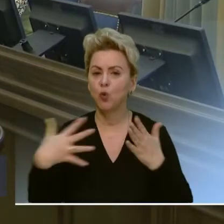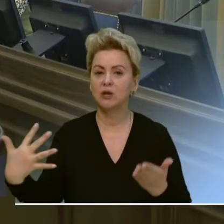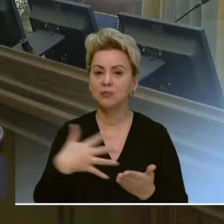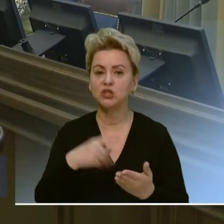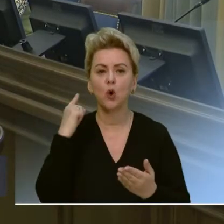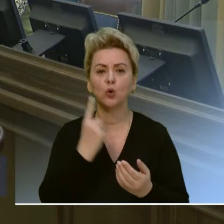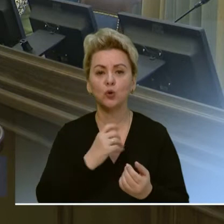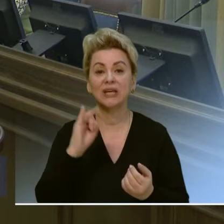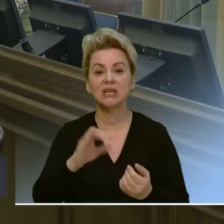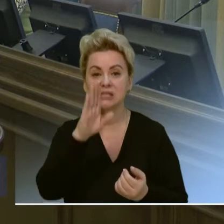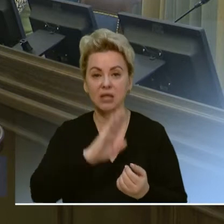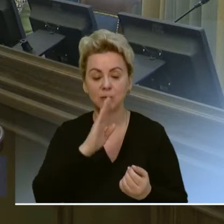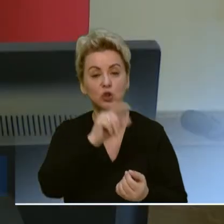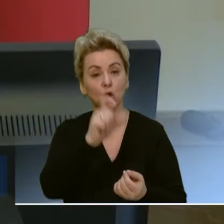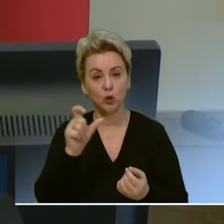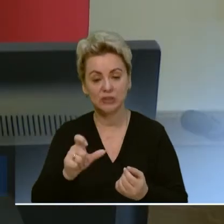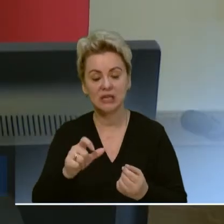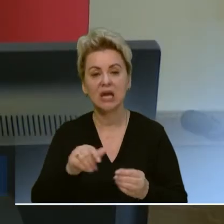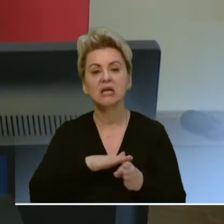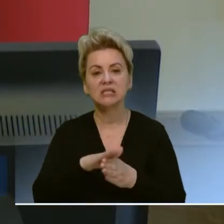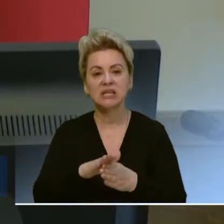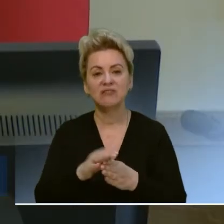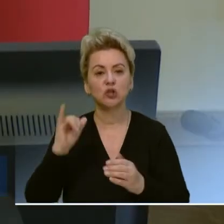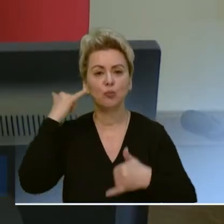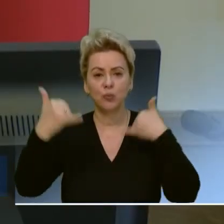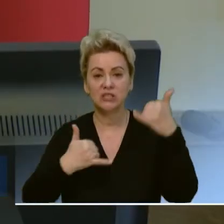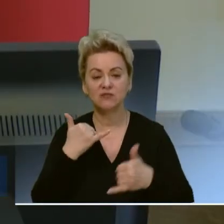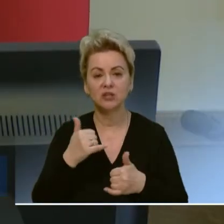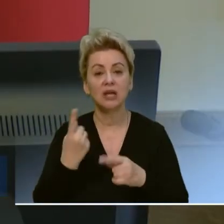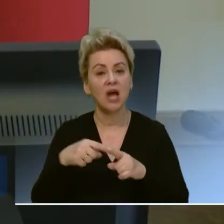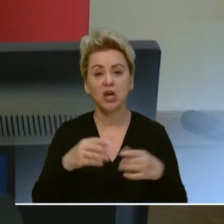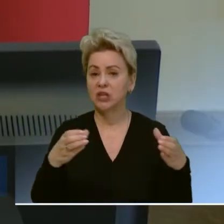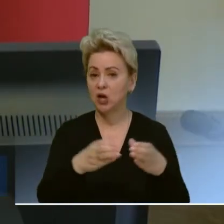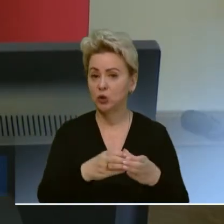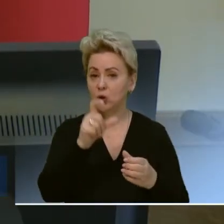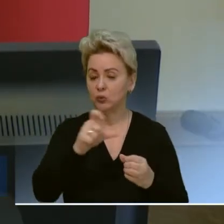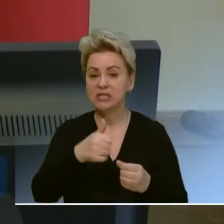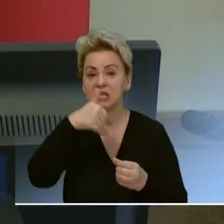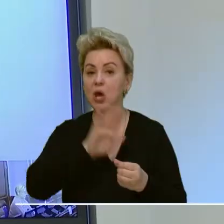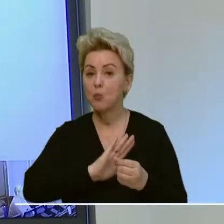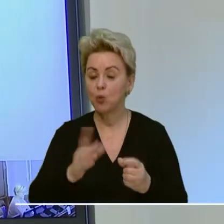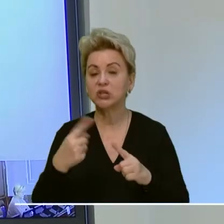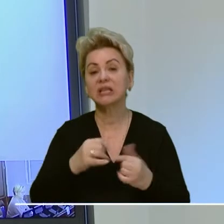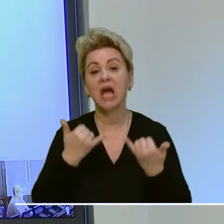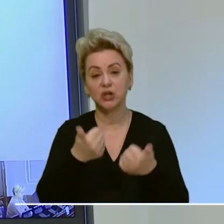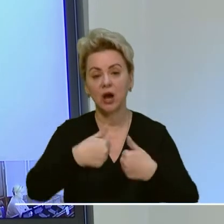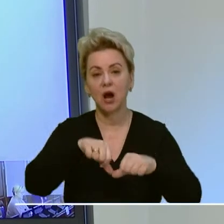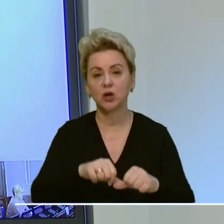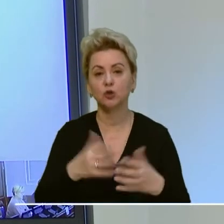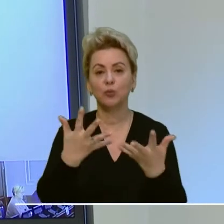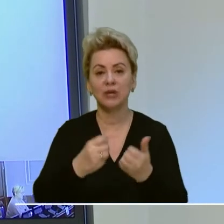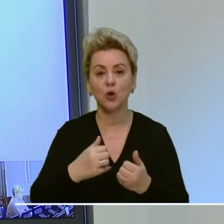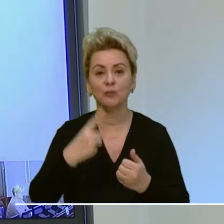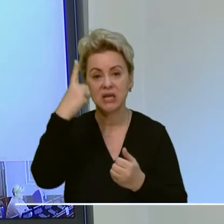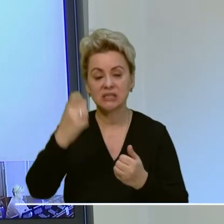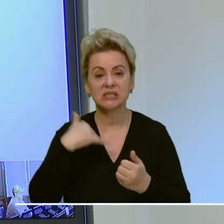5000 глухих и слабослышащих людей. Совершить экстренный вызов по телефону эта категория граждан не может. И для них организовали прием